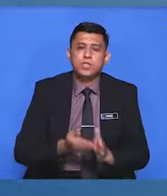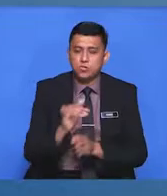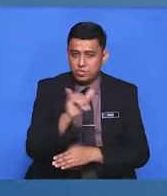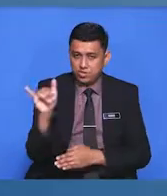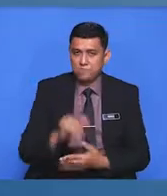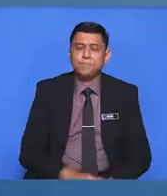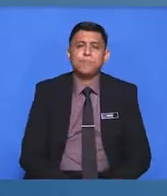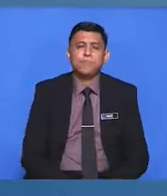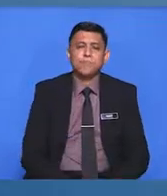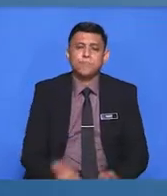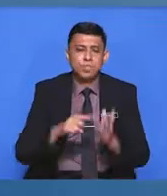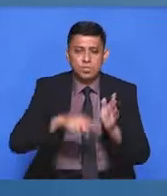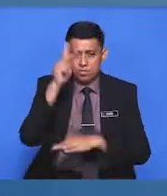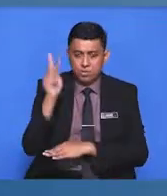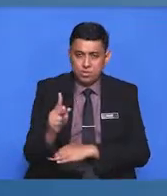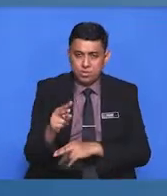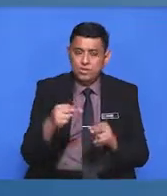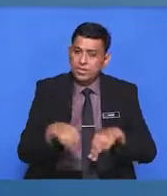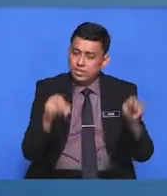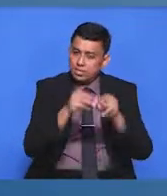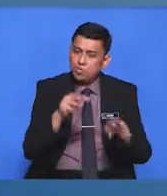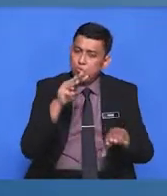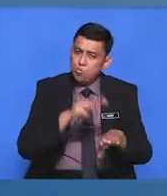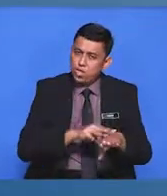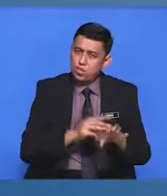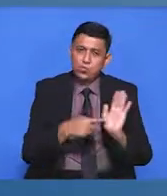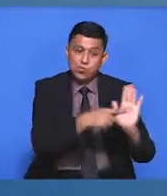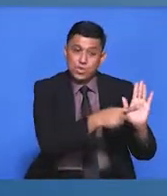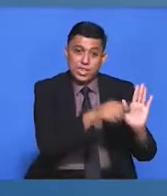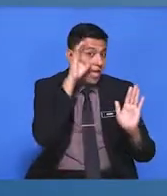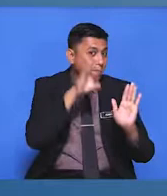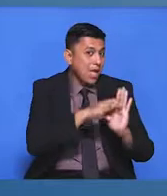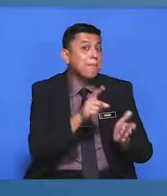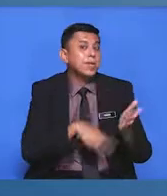Seterusnya, apakah nilai wang yang cikgu tunjukkan?